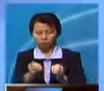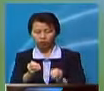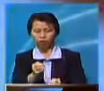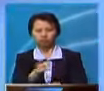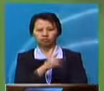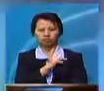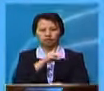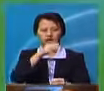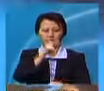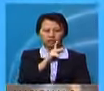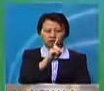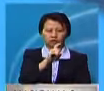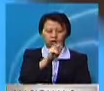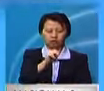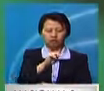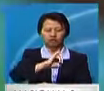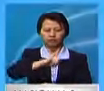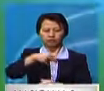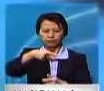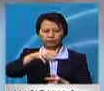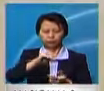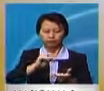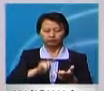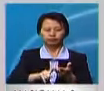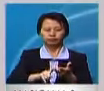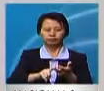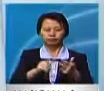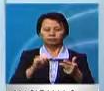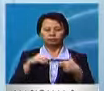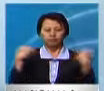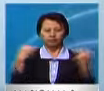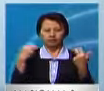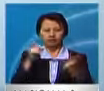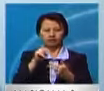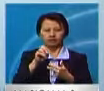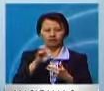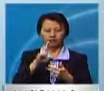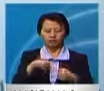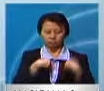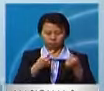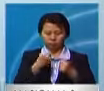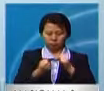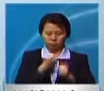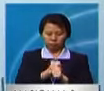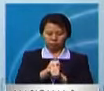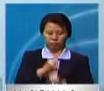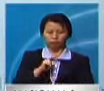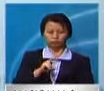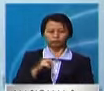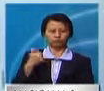Kementerian Dalam Negeri, Jabatan Perkhidmatan Awam dan Majlis Akrab Malaysia sejak tahun 2010.